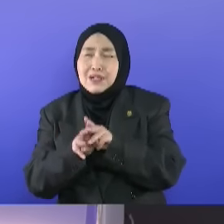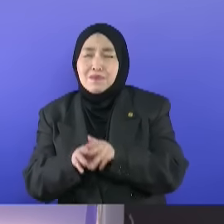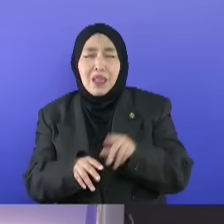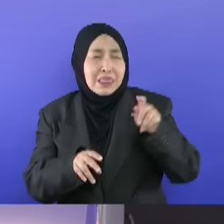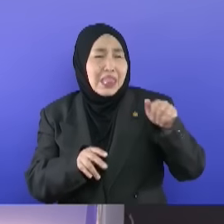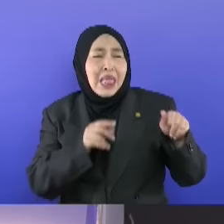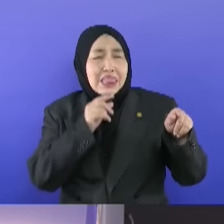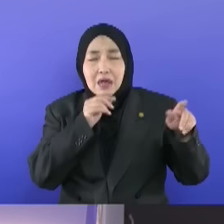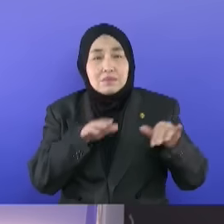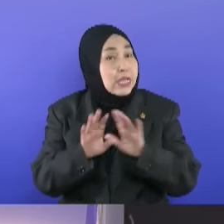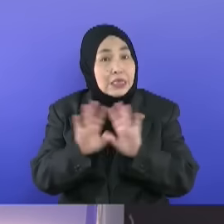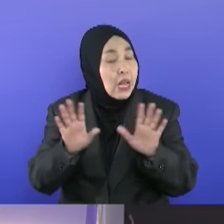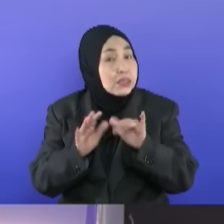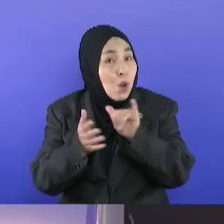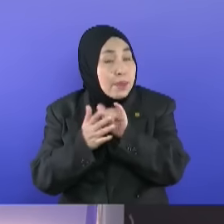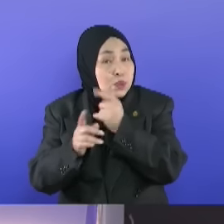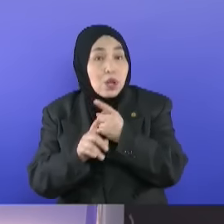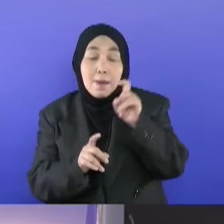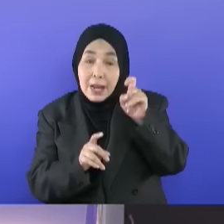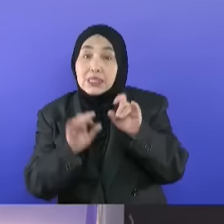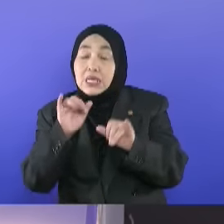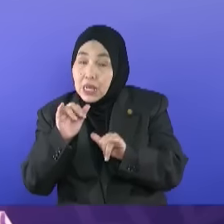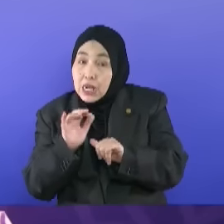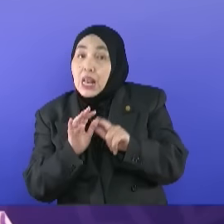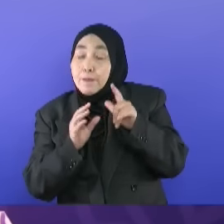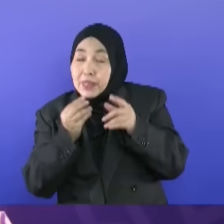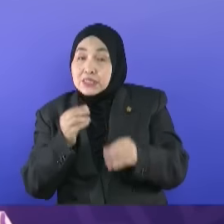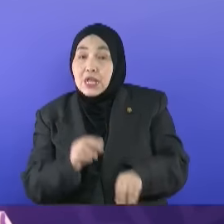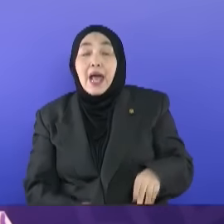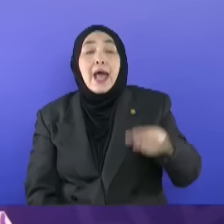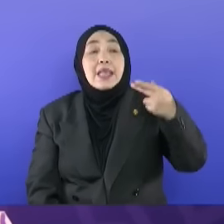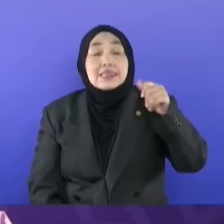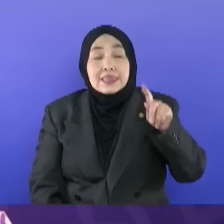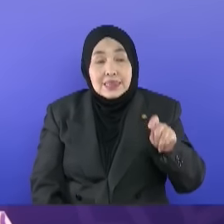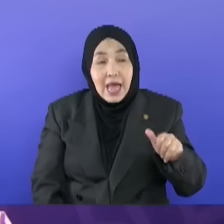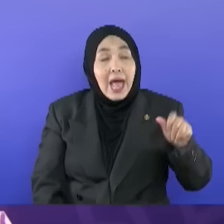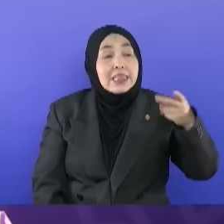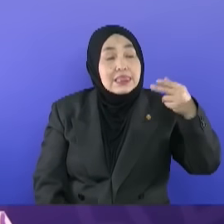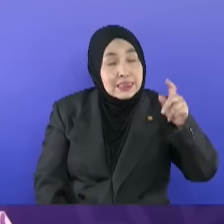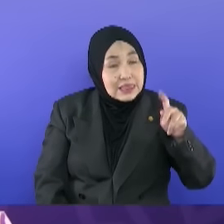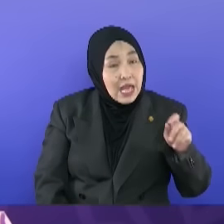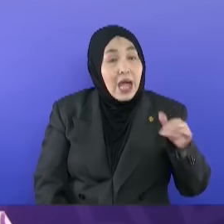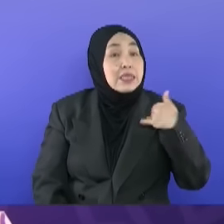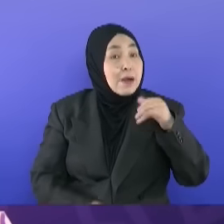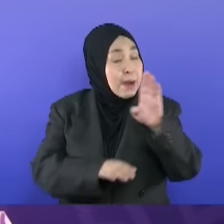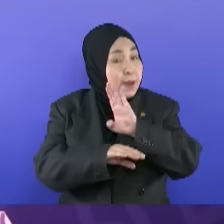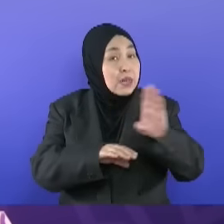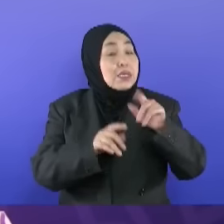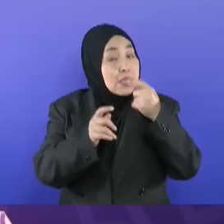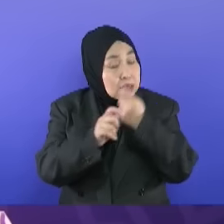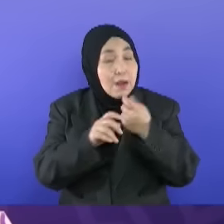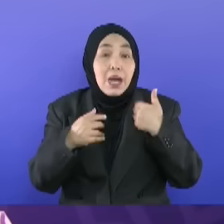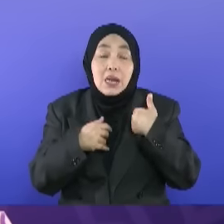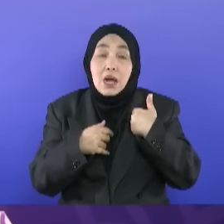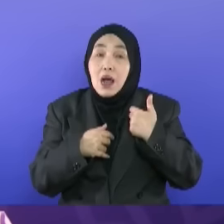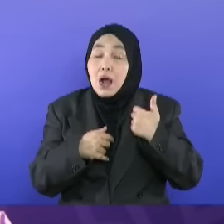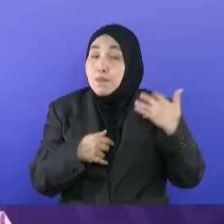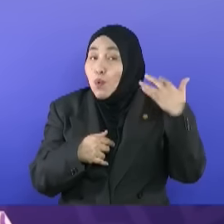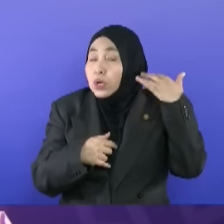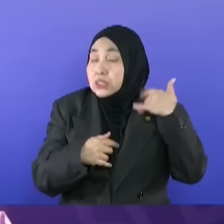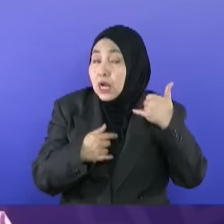itu tak betul okey kalau mati barulah dia lebih sikit bunyinya at atun berbaris tetap ada bunyi tapi sikit